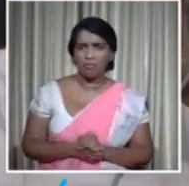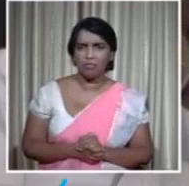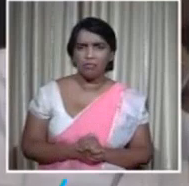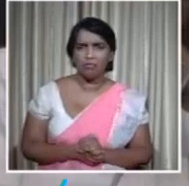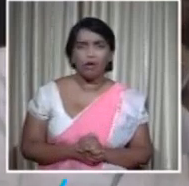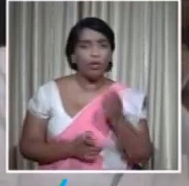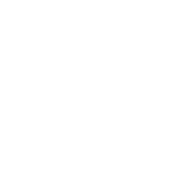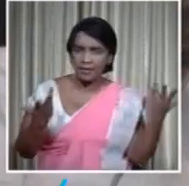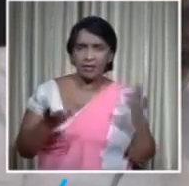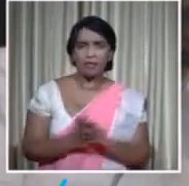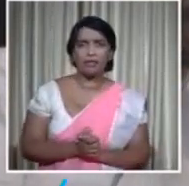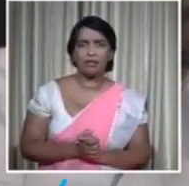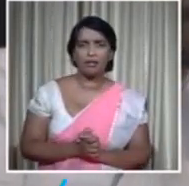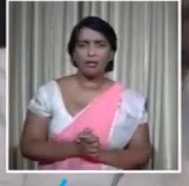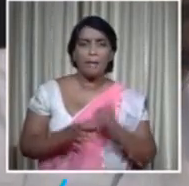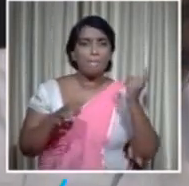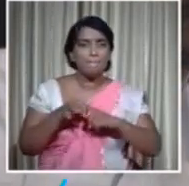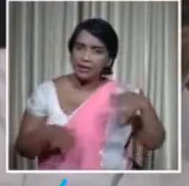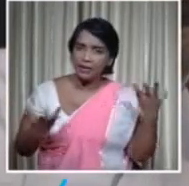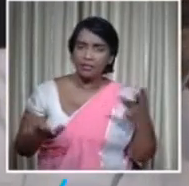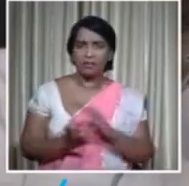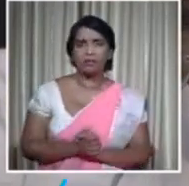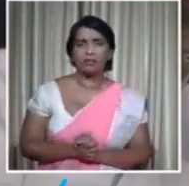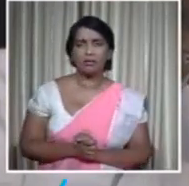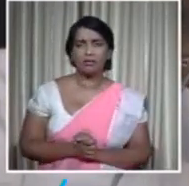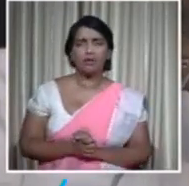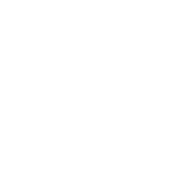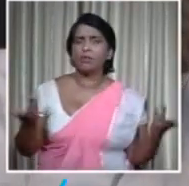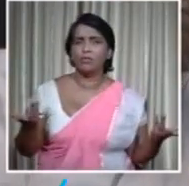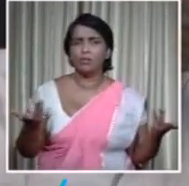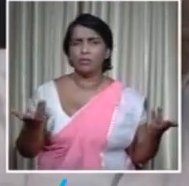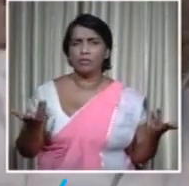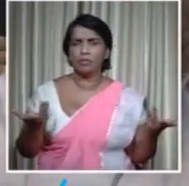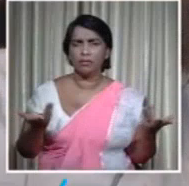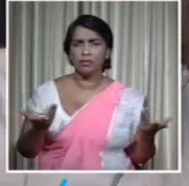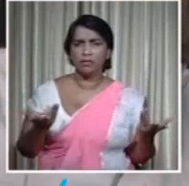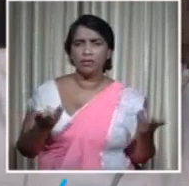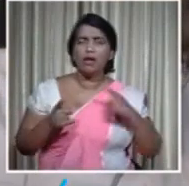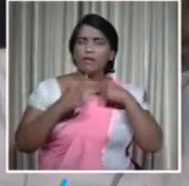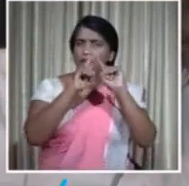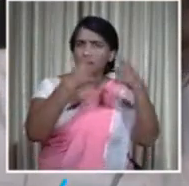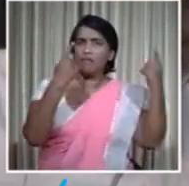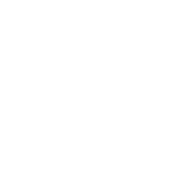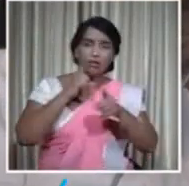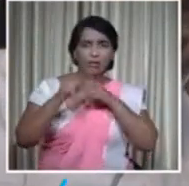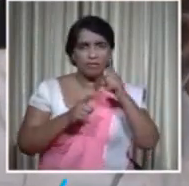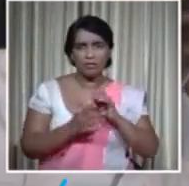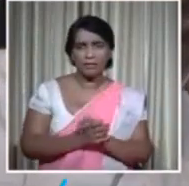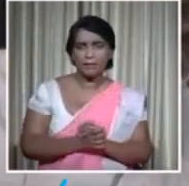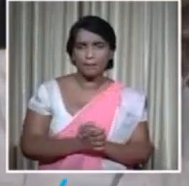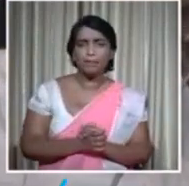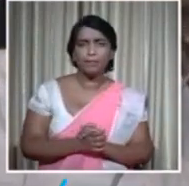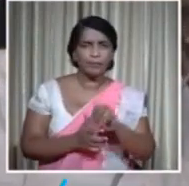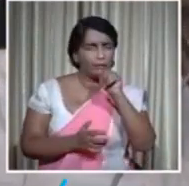මුදල් ඇමතිවරයා එන්නෙත් නැහැ. ප්‍රශ්න වලට උත්තර දෙන්නෙත් නැහැ. එහෙනම් කාටද මේවා කියන්නේ? දැන් නොයෙකුත් කට්ටිය මේ නොයෙකුත් කතා කියනවා.